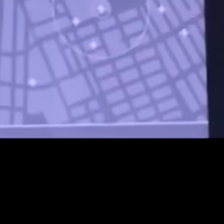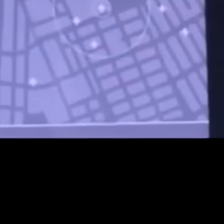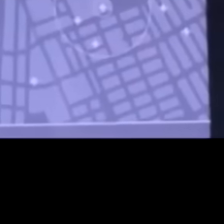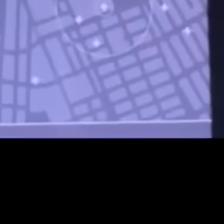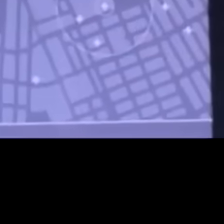4